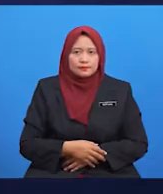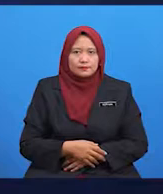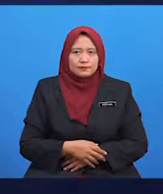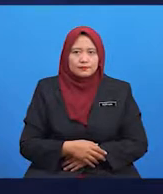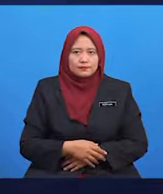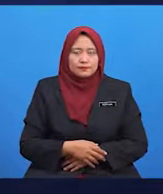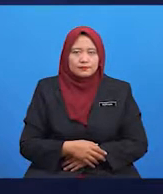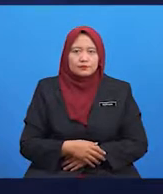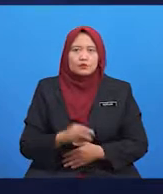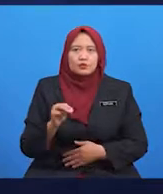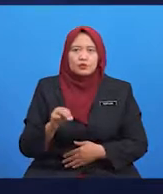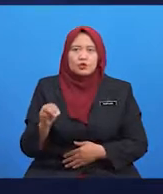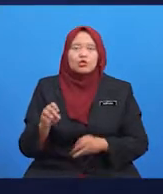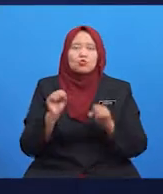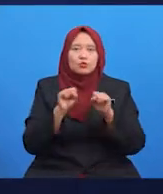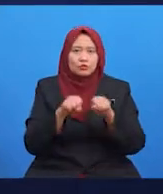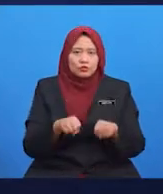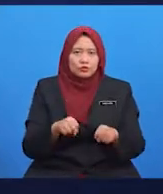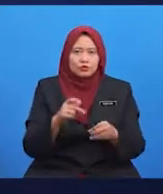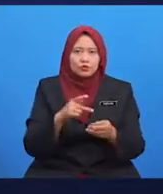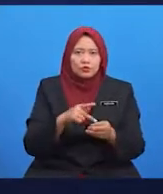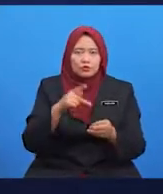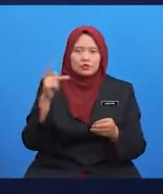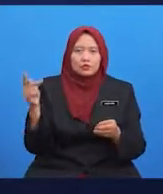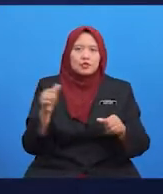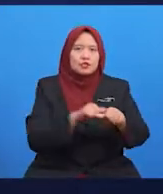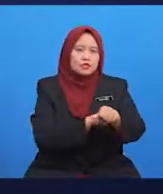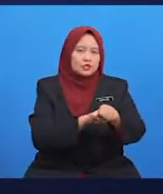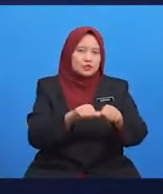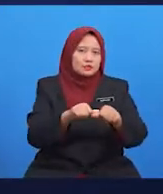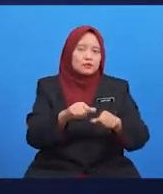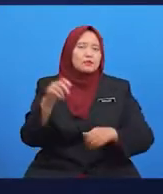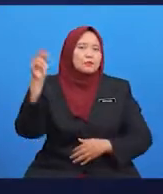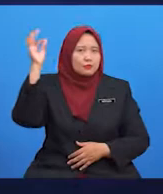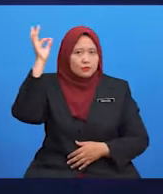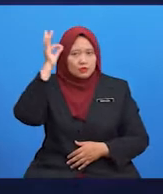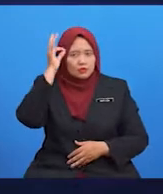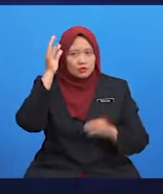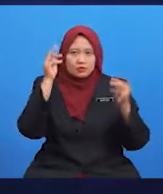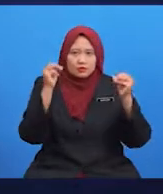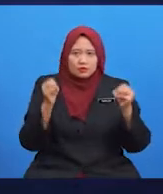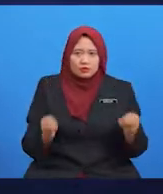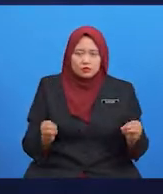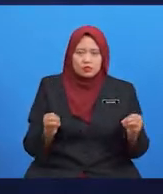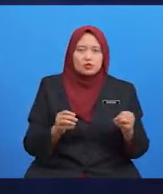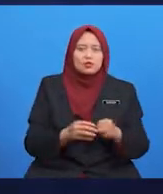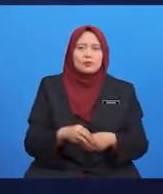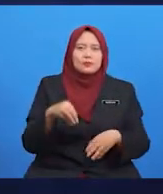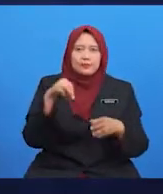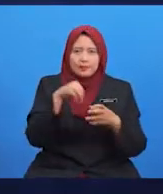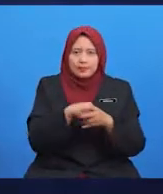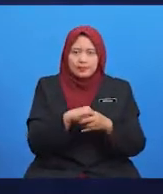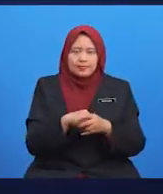Pelajar boleh mengeluarkan aspek pemikiran mengikut kata kunci yang ada pada setiap